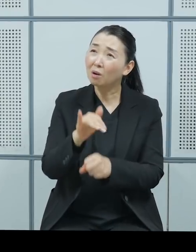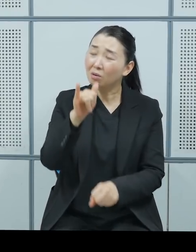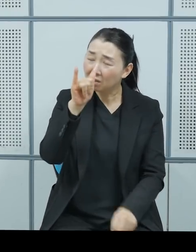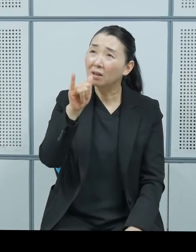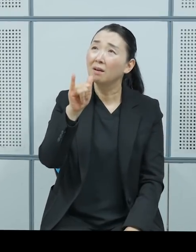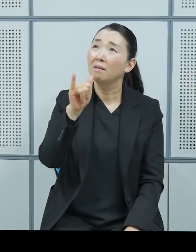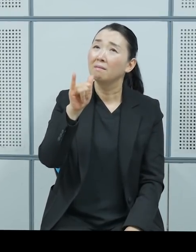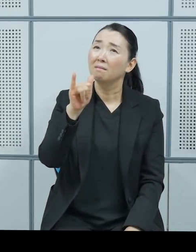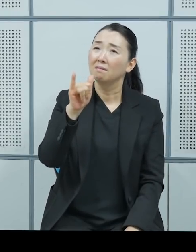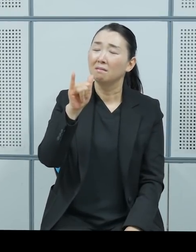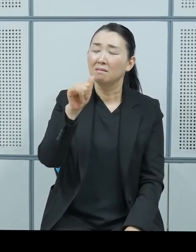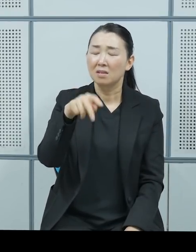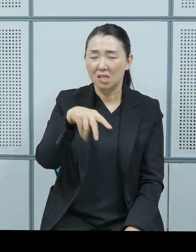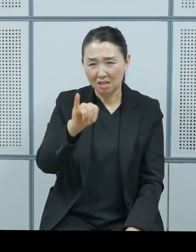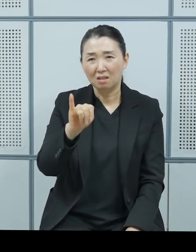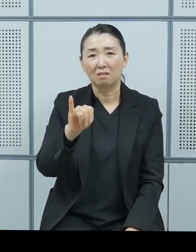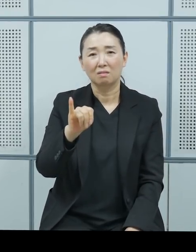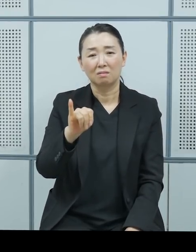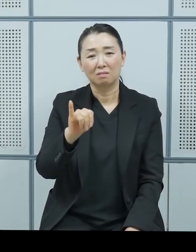있잖아 이씨.